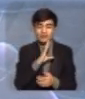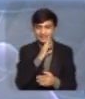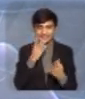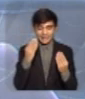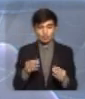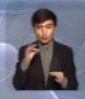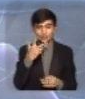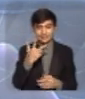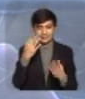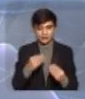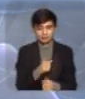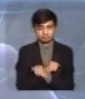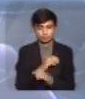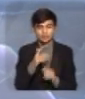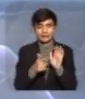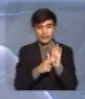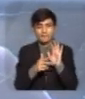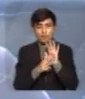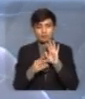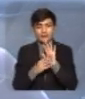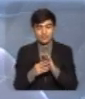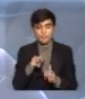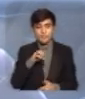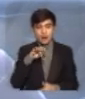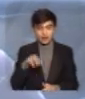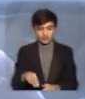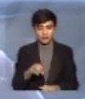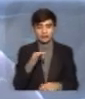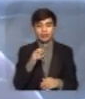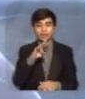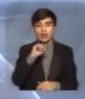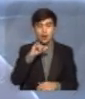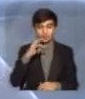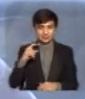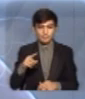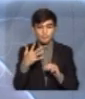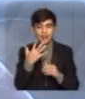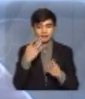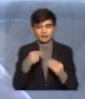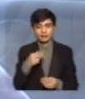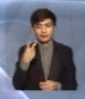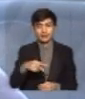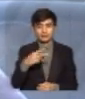3 дня. 7, 8, 9 марта. Ну а в Наурыз целых 5 дней. С